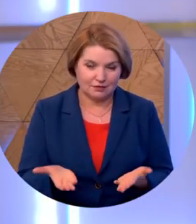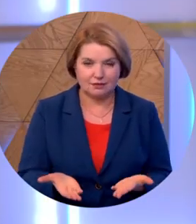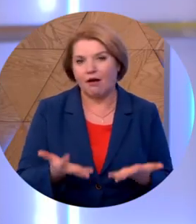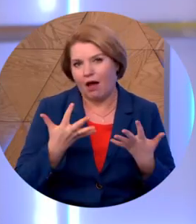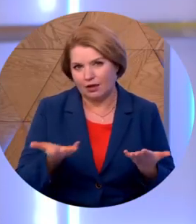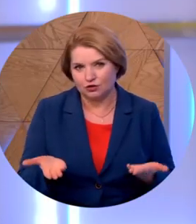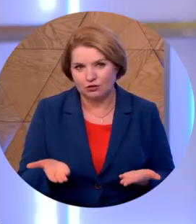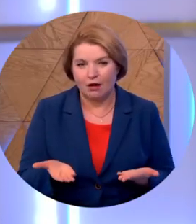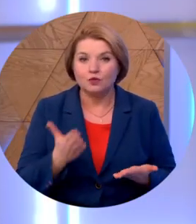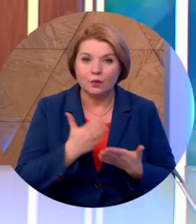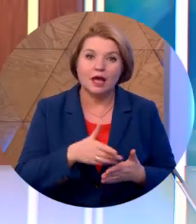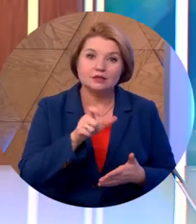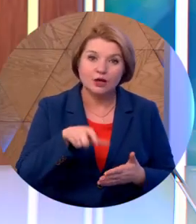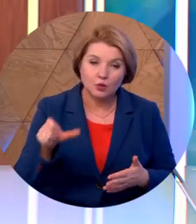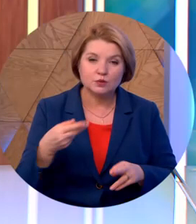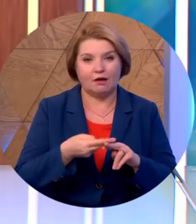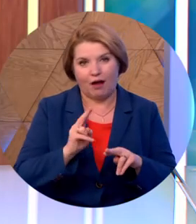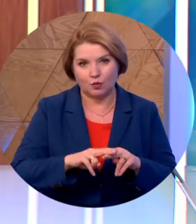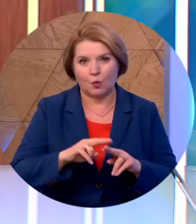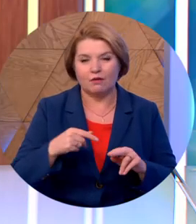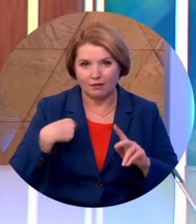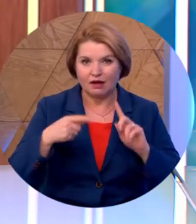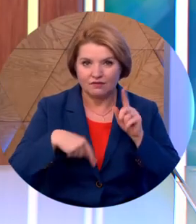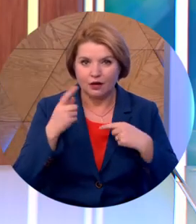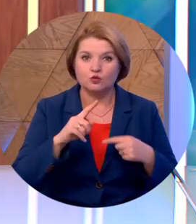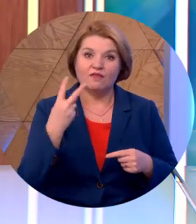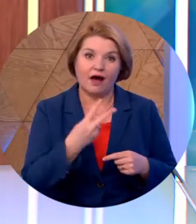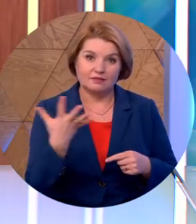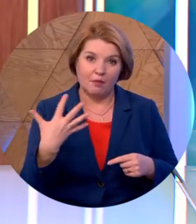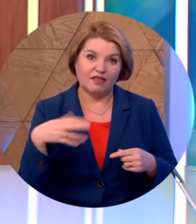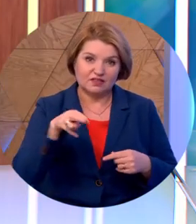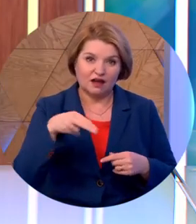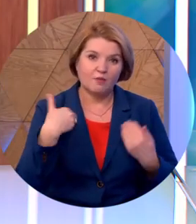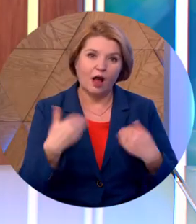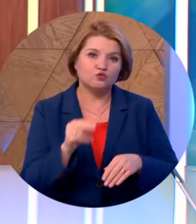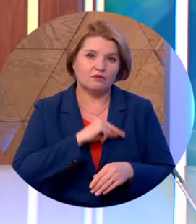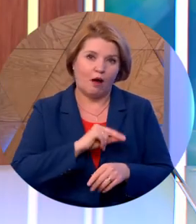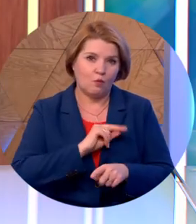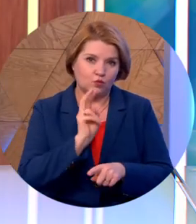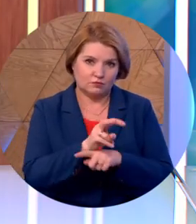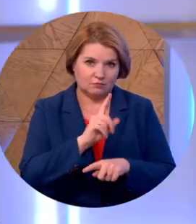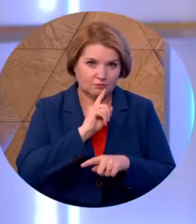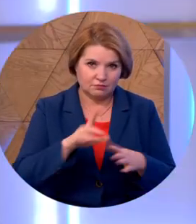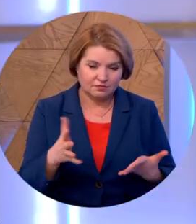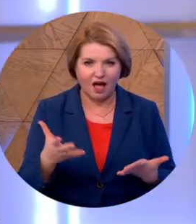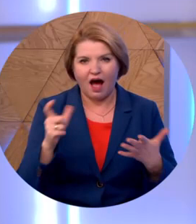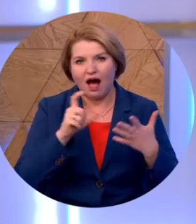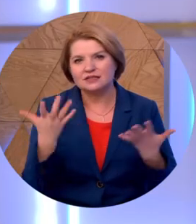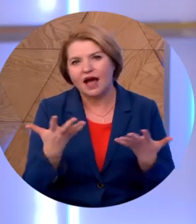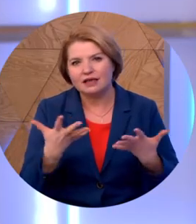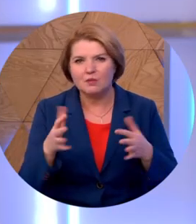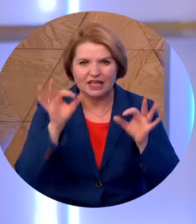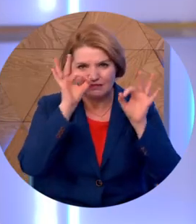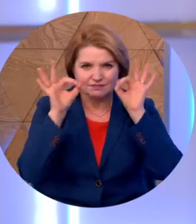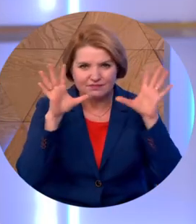тем не менее есть люди которые говорят я уже уже там двадцать пятого на работу выходить не буду А с какими-то там гематома или синяками я могу